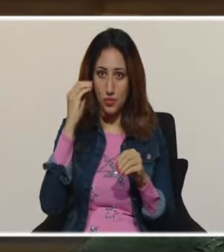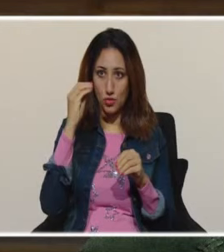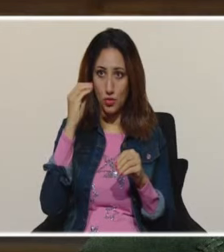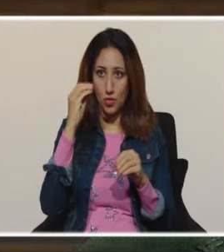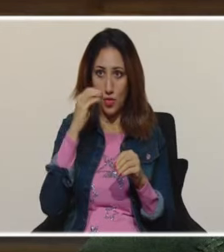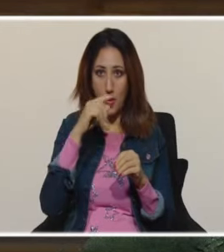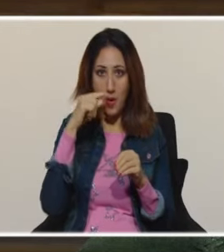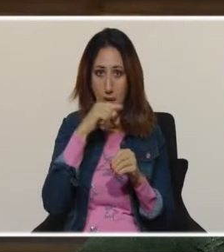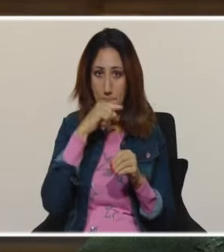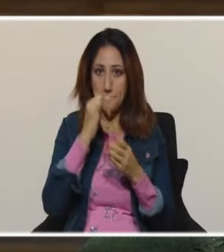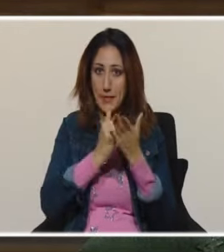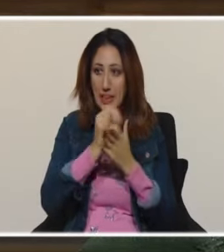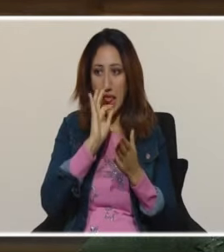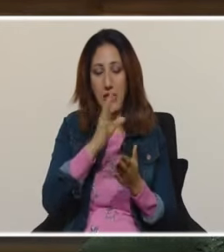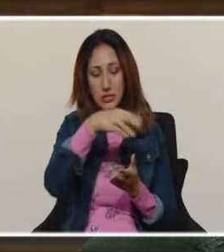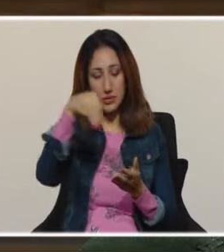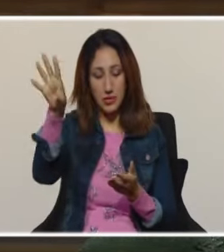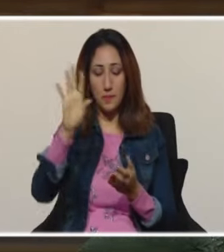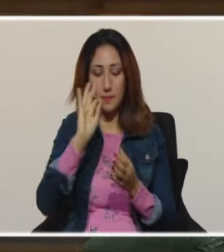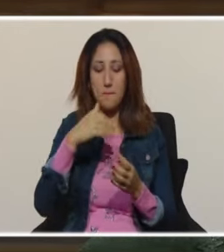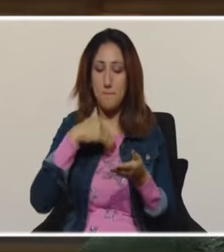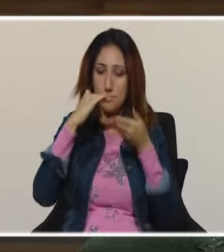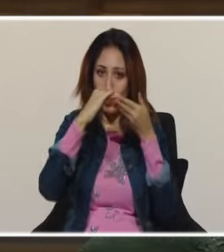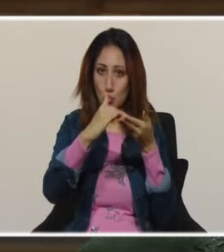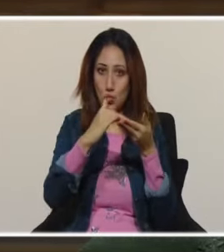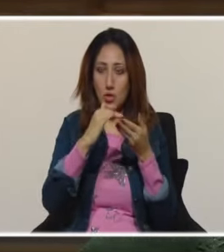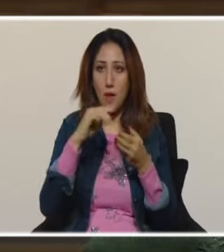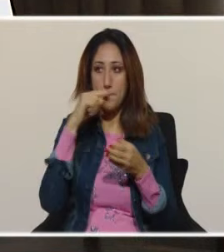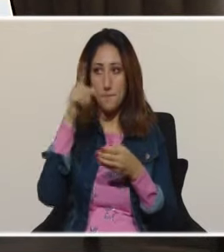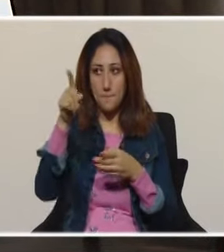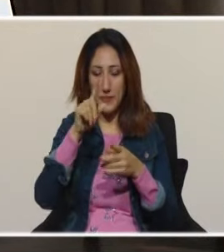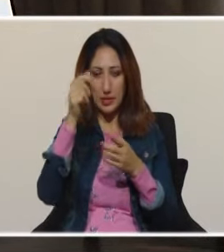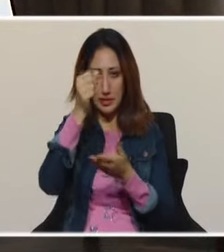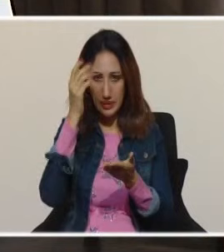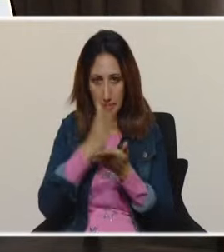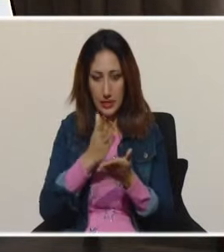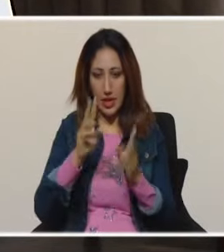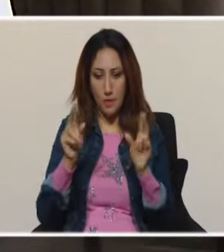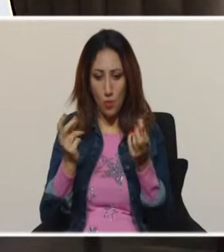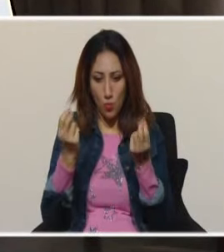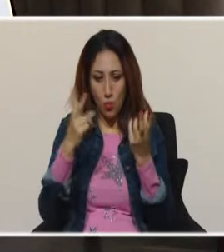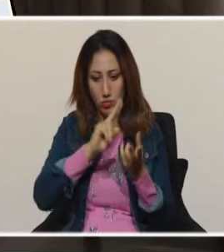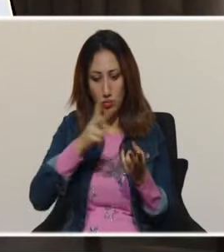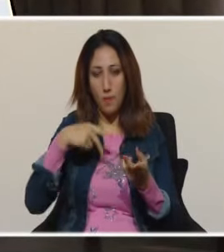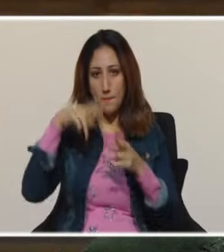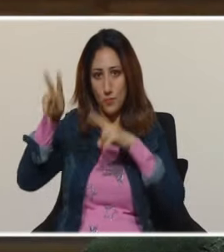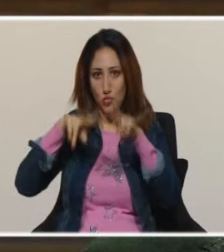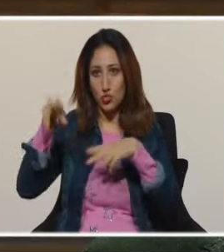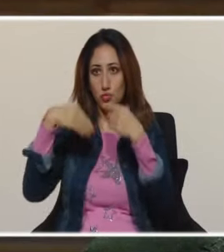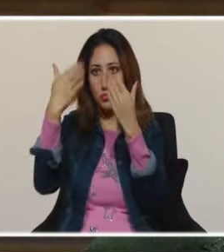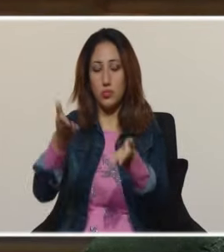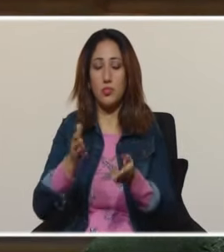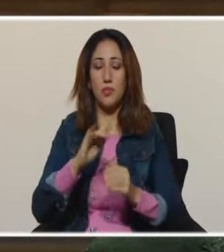طلعت بره المدرسه في المدرسه، واحنا هنساهم معاك في جهاز ليلى. انا اللي يهمني ان يعني النوره ترجع